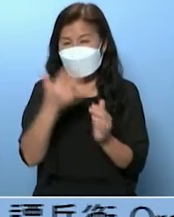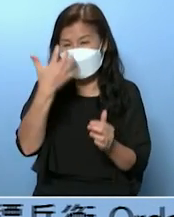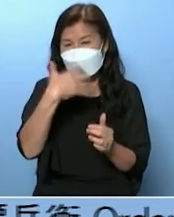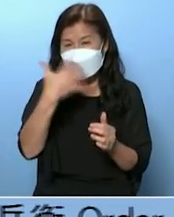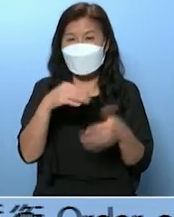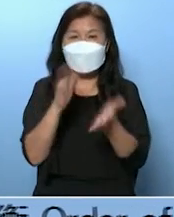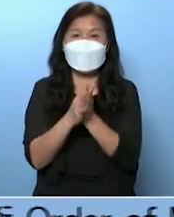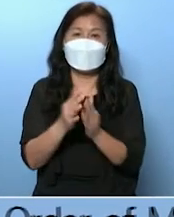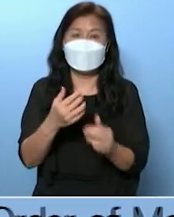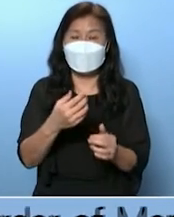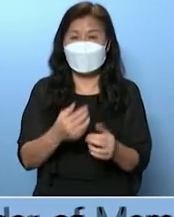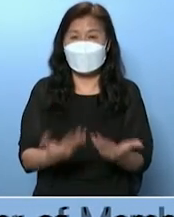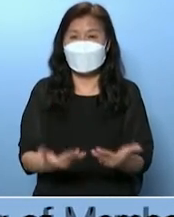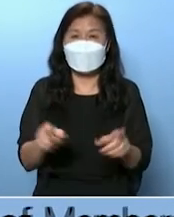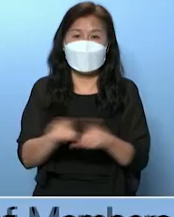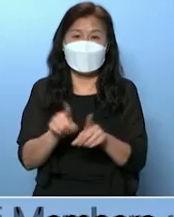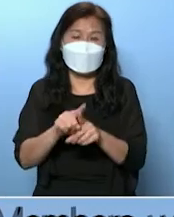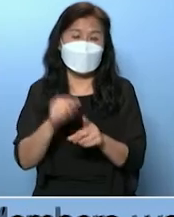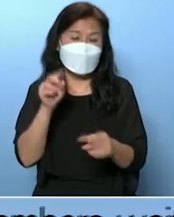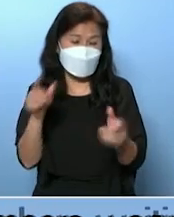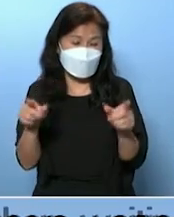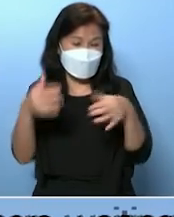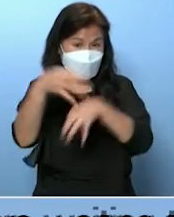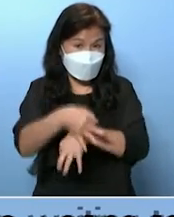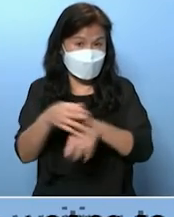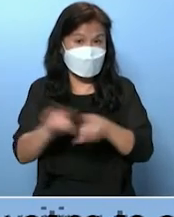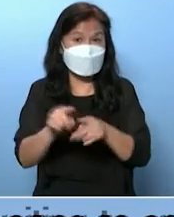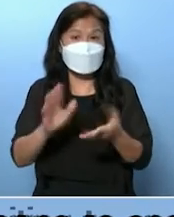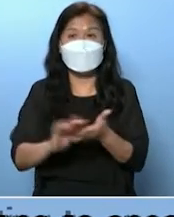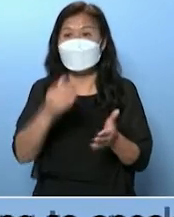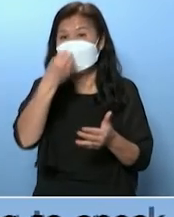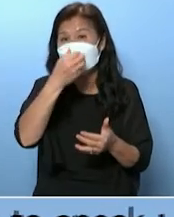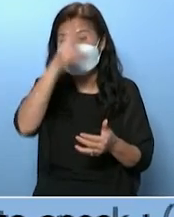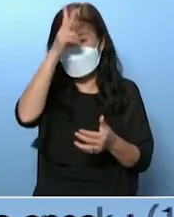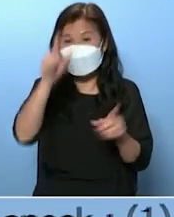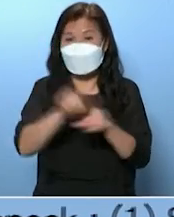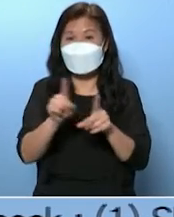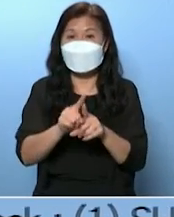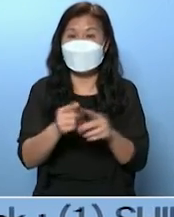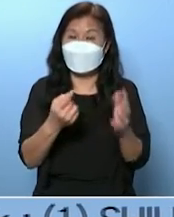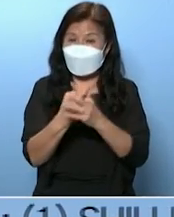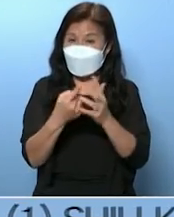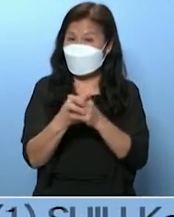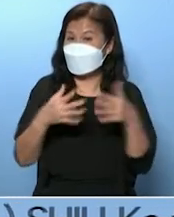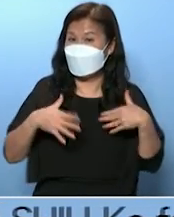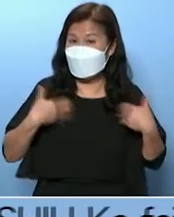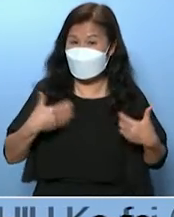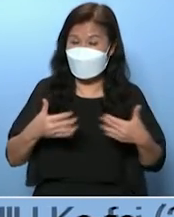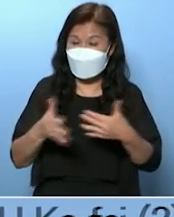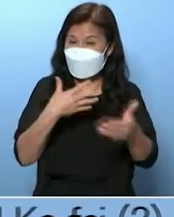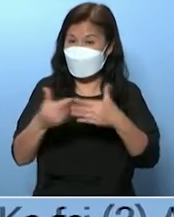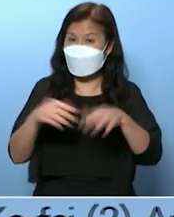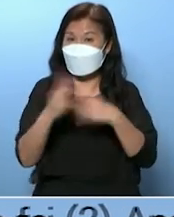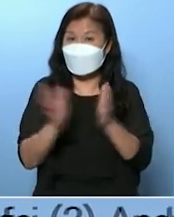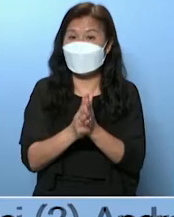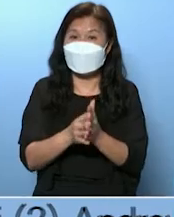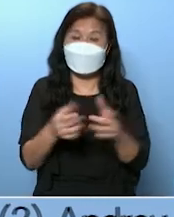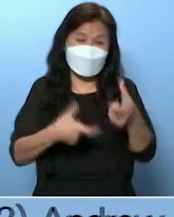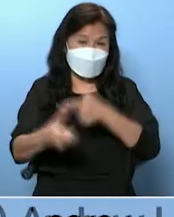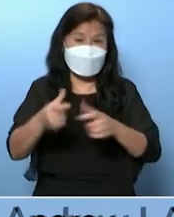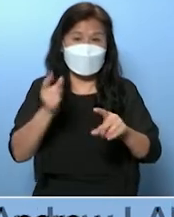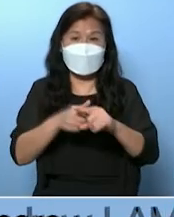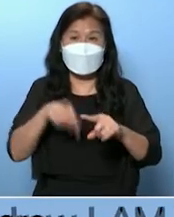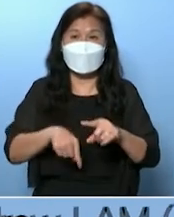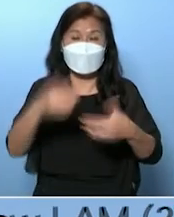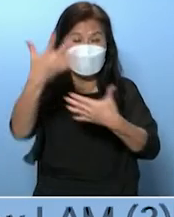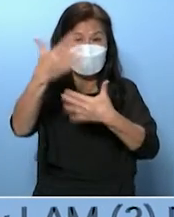經濟原則和合約精神。對於特區政府特事特辦，為那些鑑於經營困難而無法如